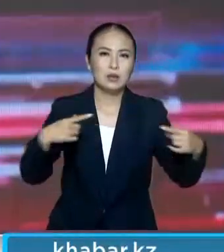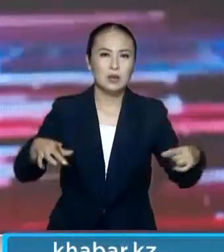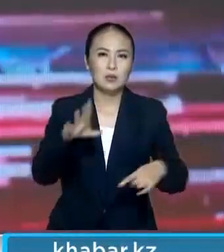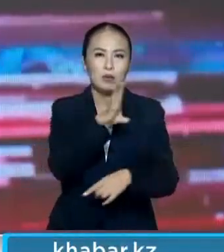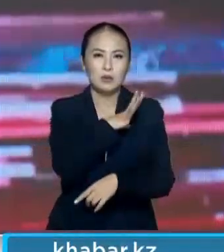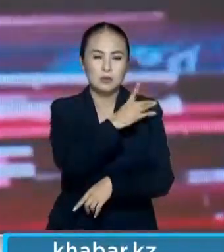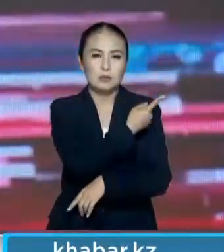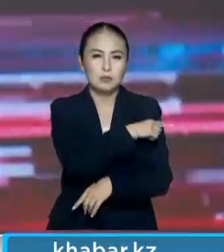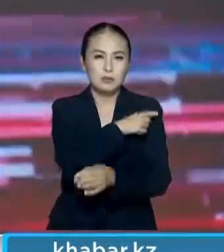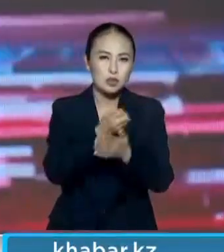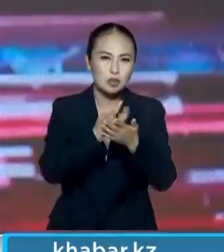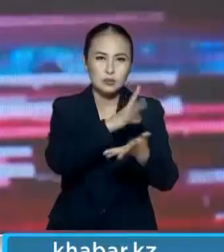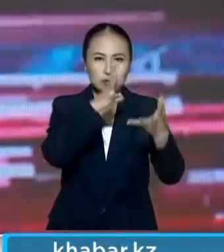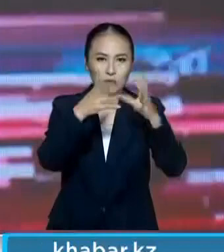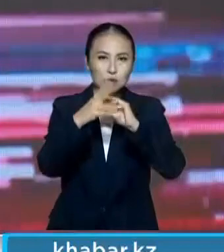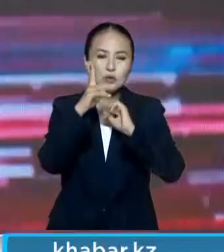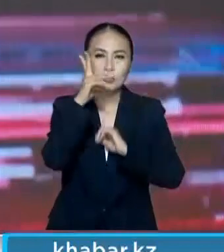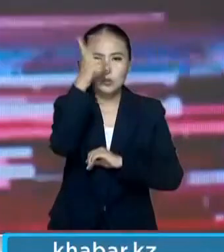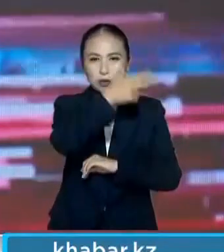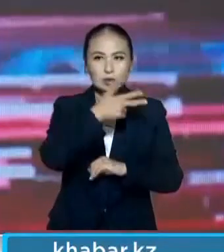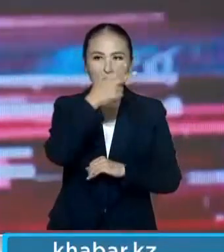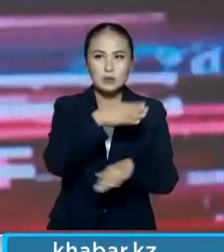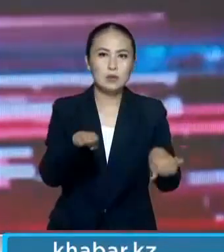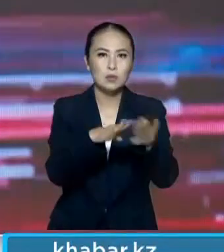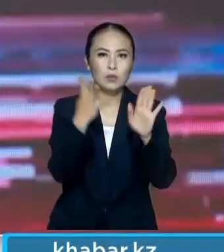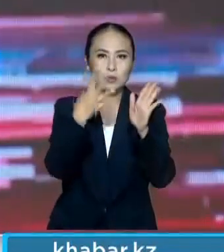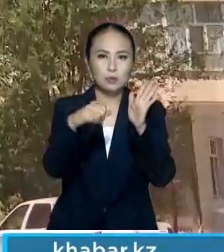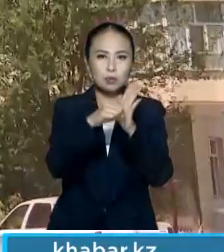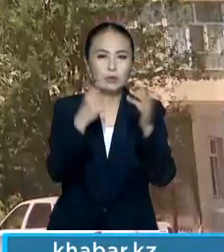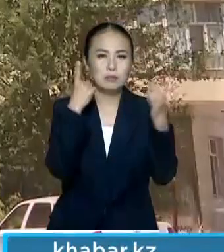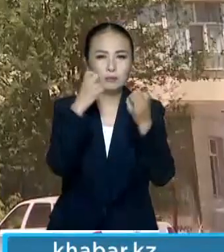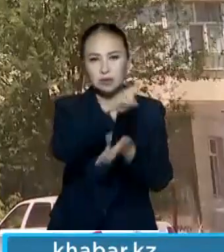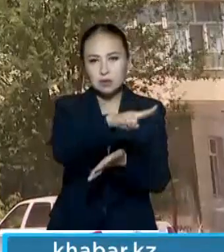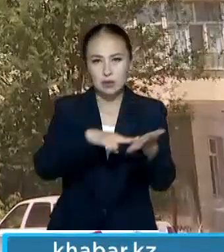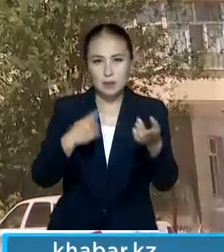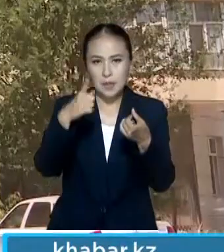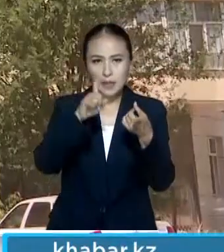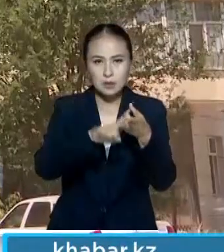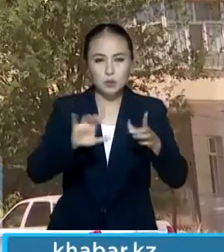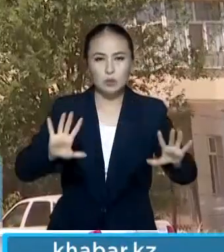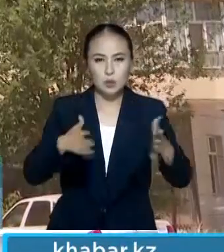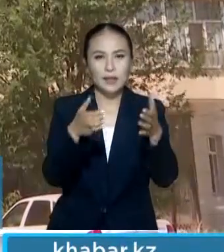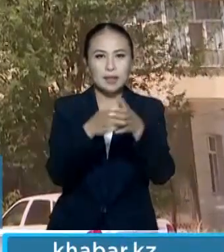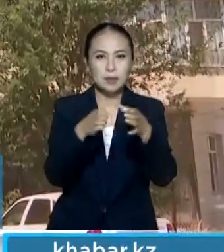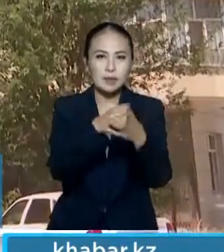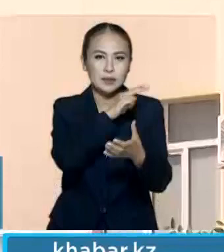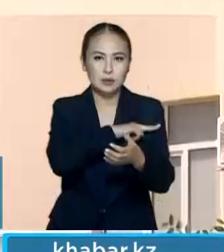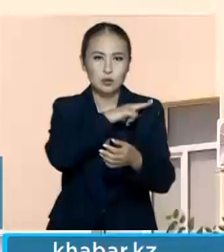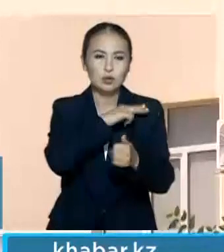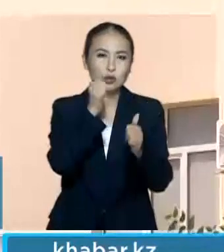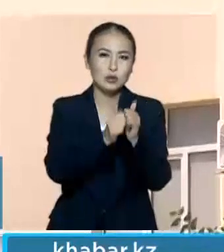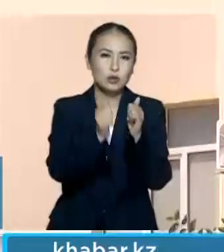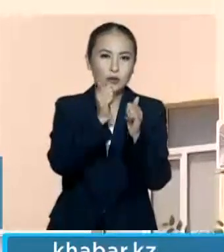жарақатпен ауруханаға түсті. Жалпы соңғы 3 жылда мұндай 46 дерек тіркелген. Осыған байланысты төтенше жағдай департаментінің